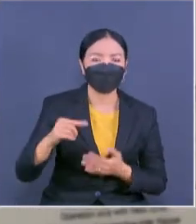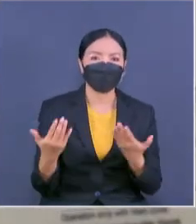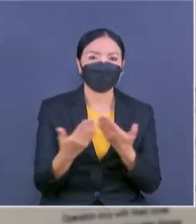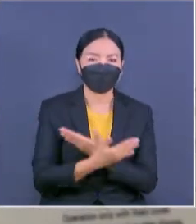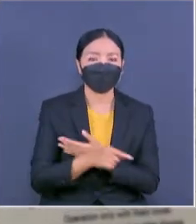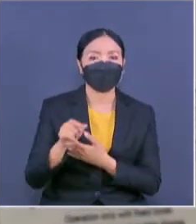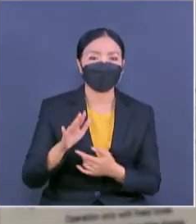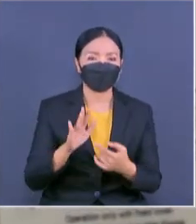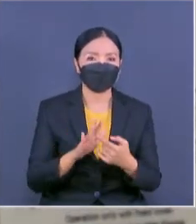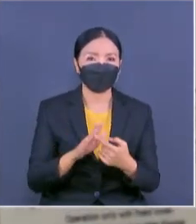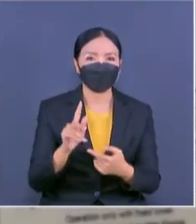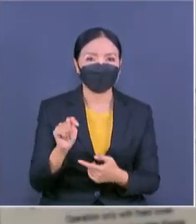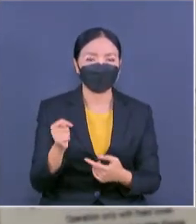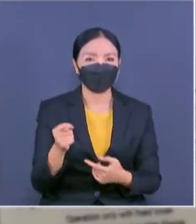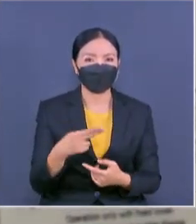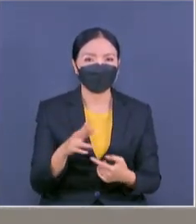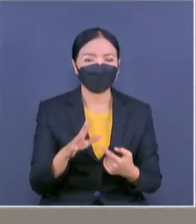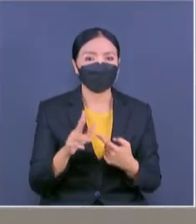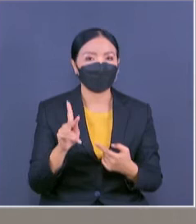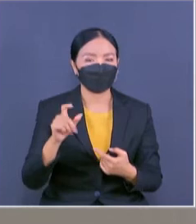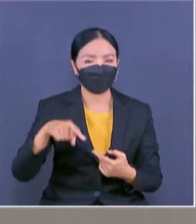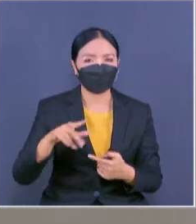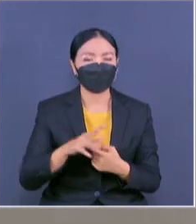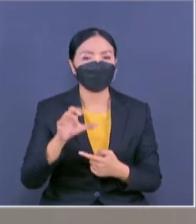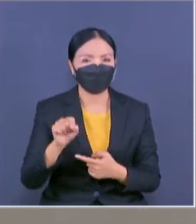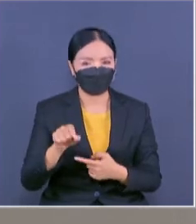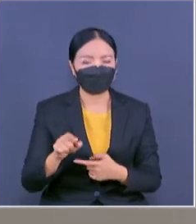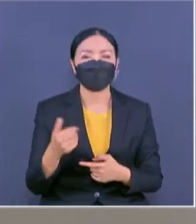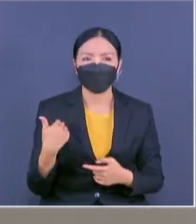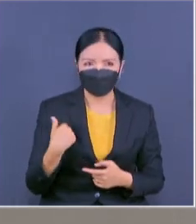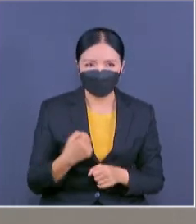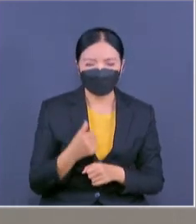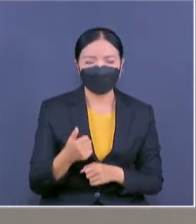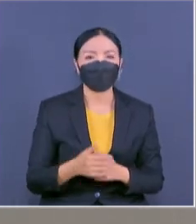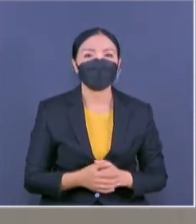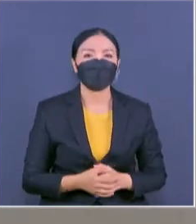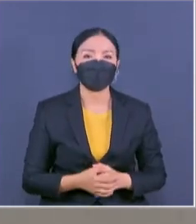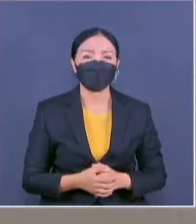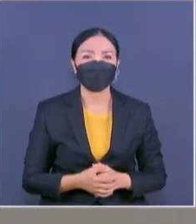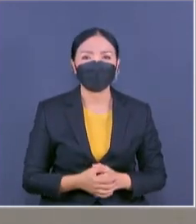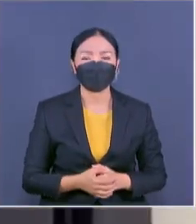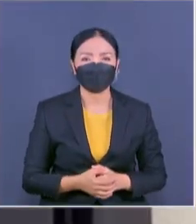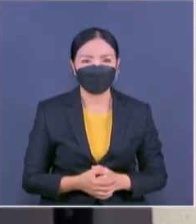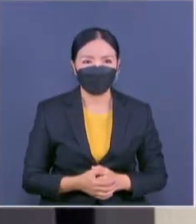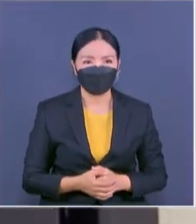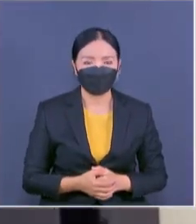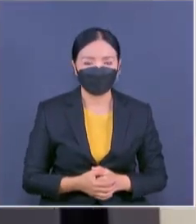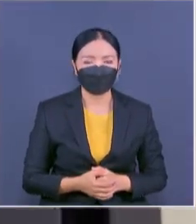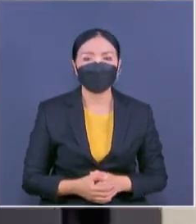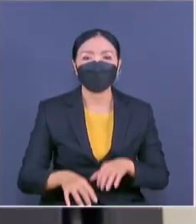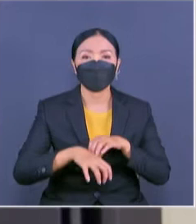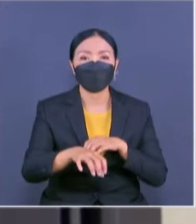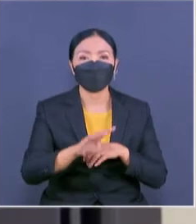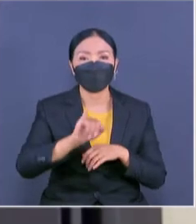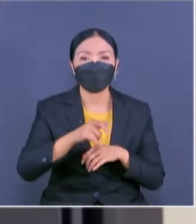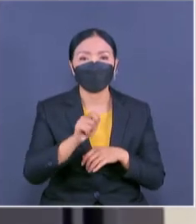าเท็กซัสยกเลิกกฎควบคุมโครงข่ายไฟฟ้าแล้วก็มีแหล่งพลังงานทางเลือกด้วยสำหรับรัฐจอร์เจียเองก็ตั้